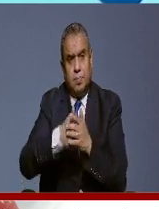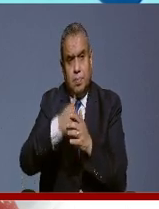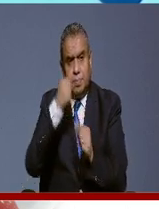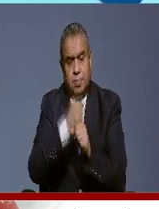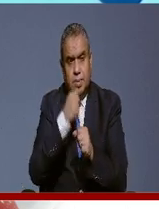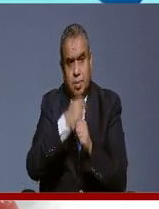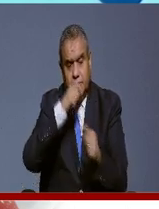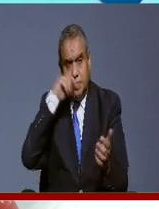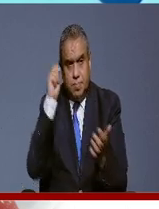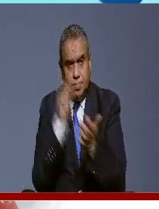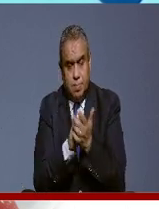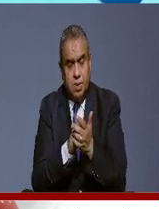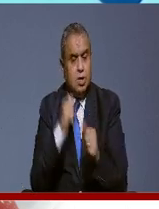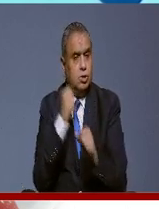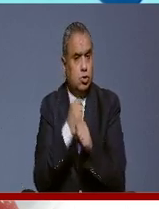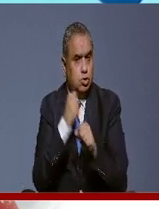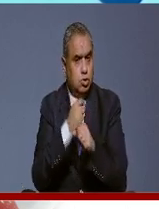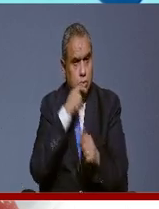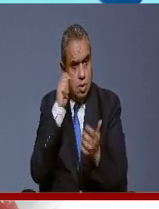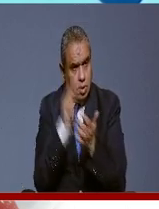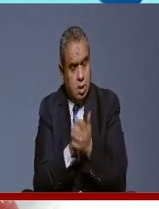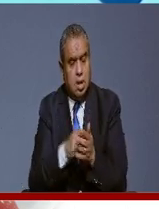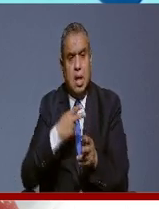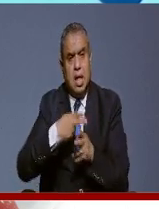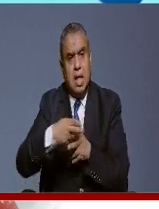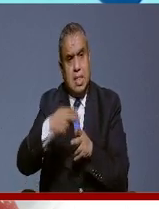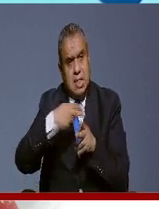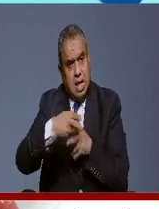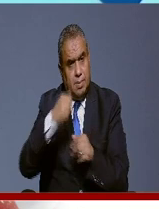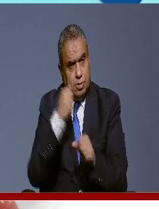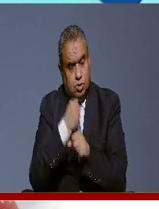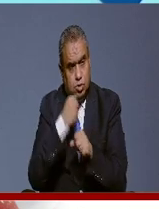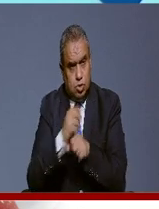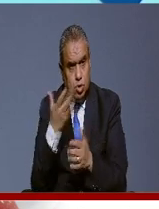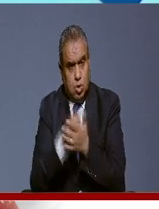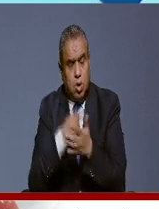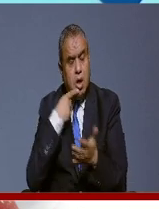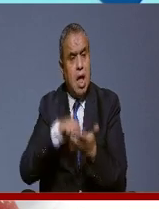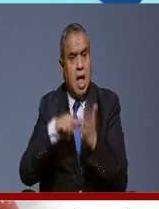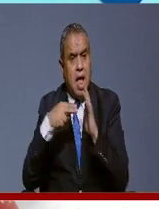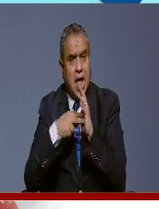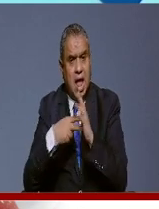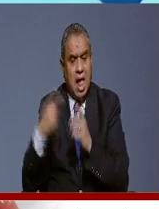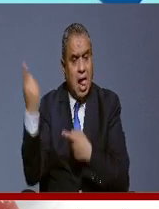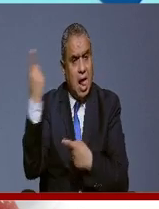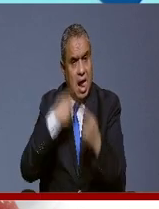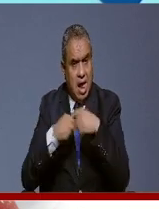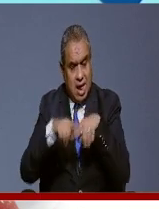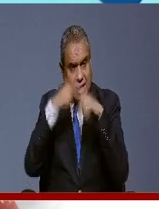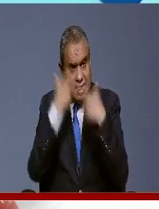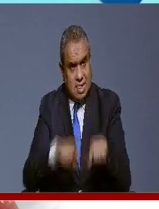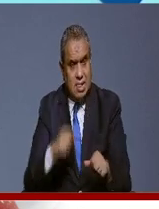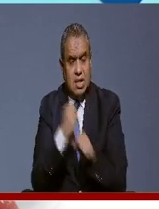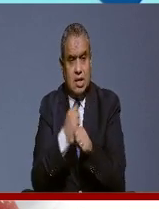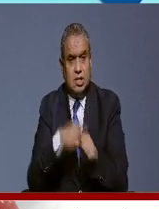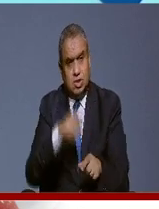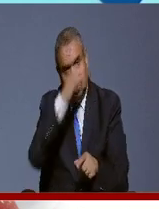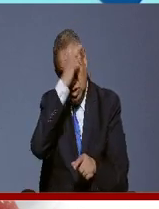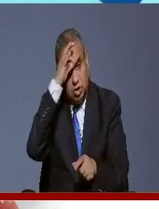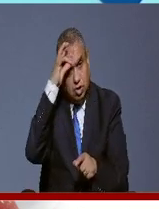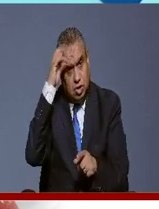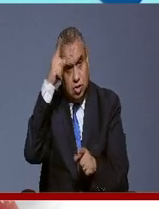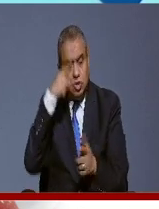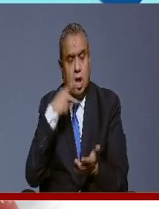ننفذ ونقدر نكمل المسيرة، نقدر نستخدم كل امكانيات الدولة، وبإذن الله يعني نساعد